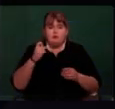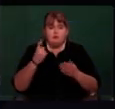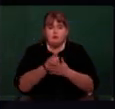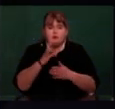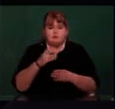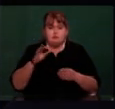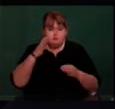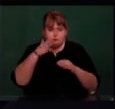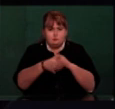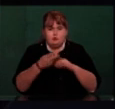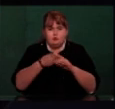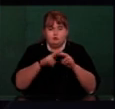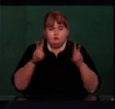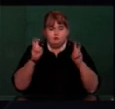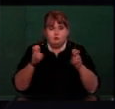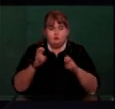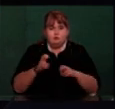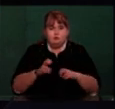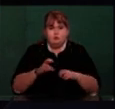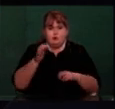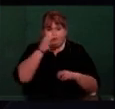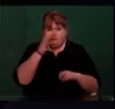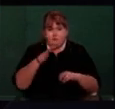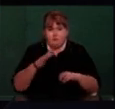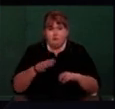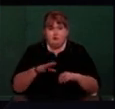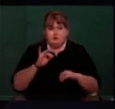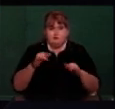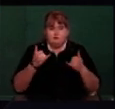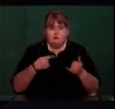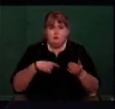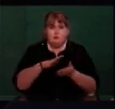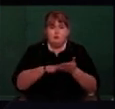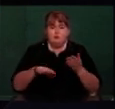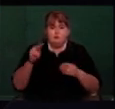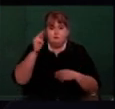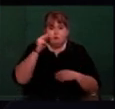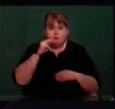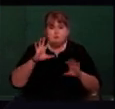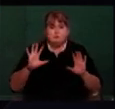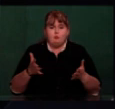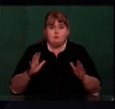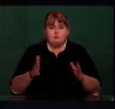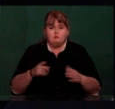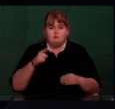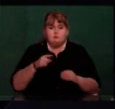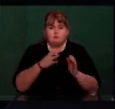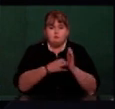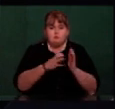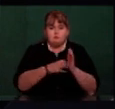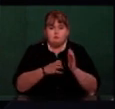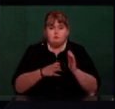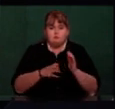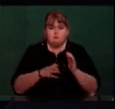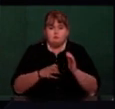неоднократно изучали тему Африки, и сегодня мы продолжим урок событий 1990-х